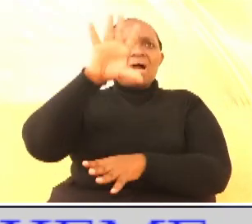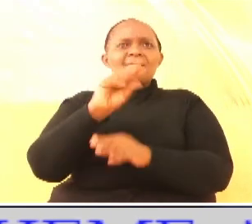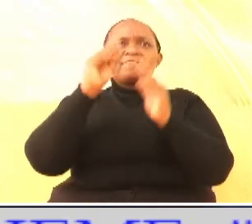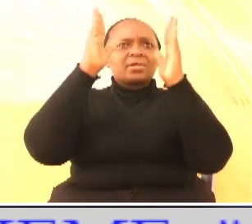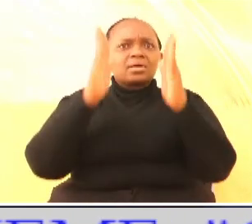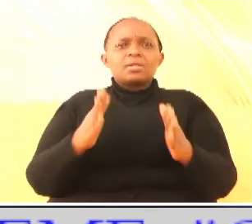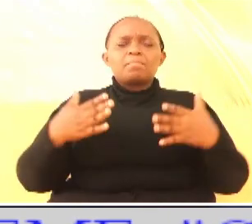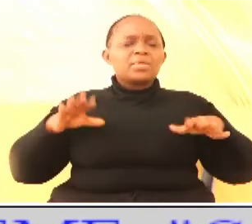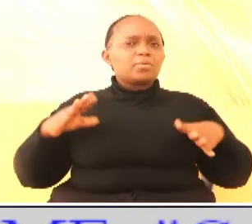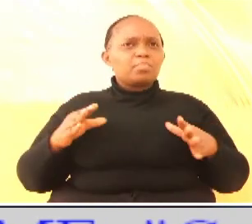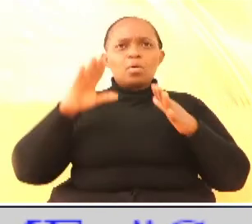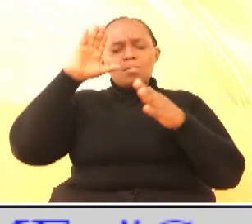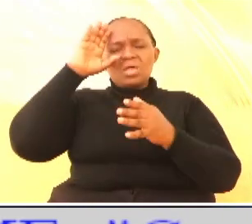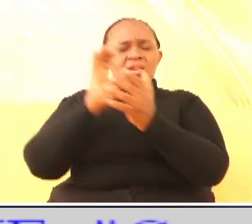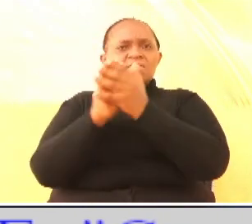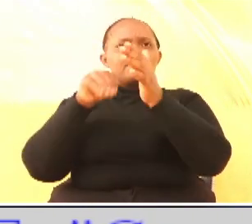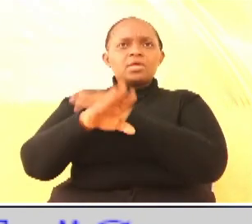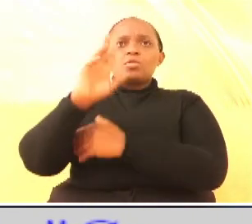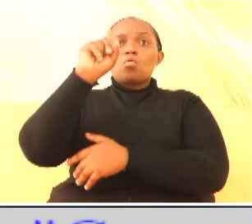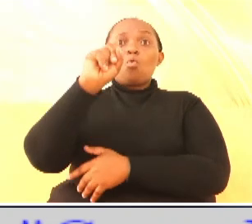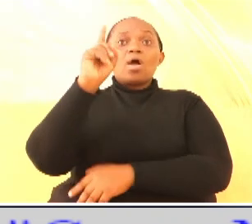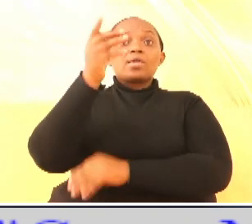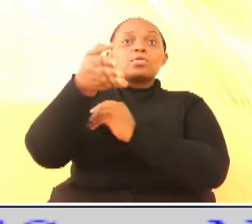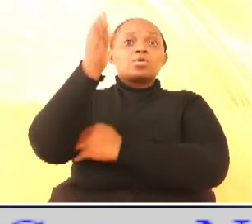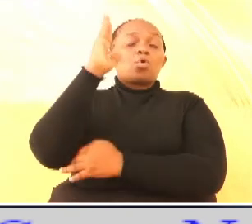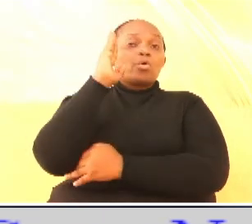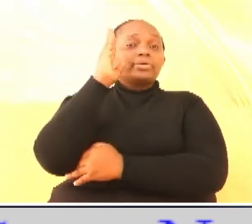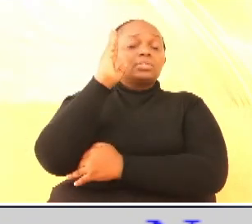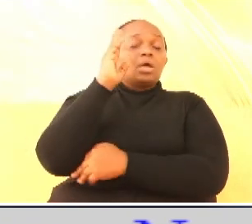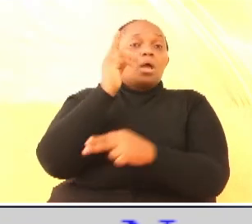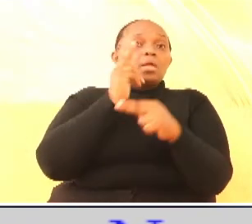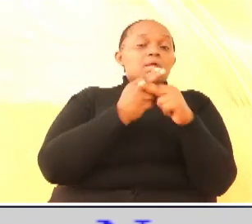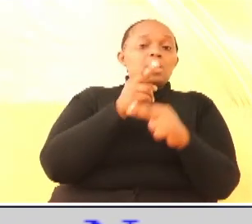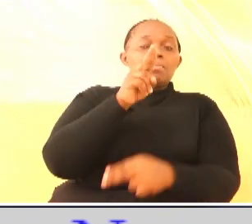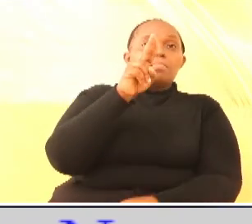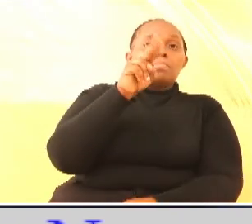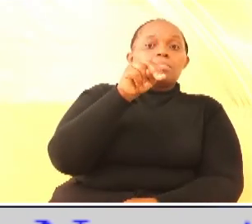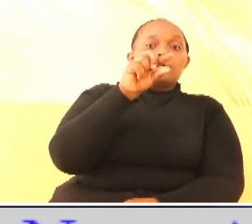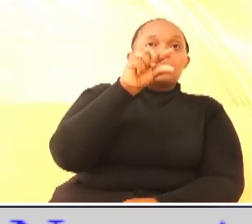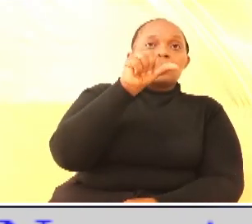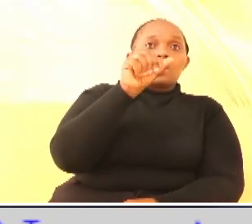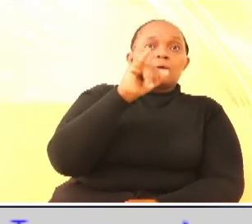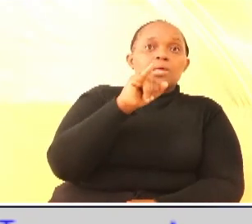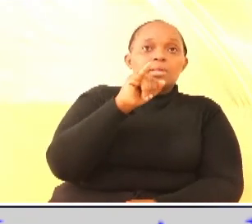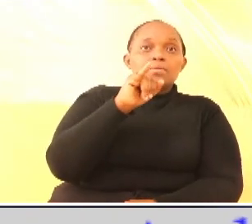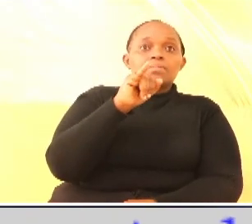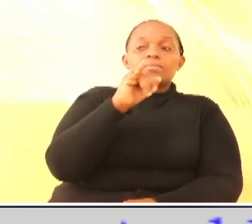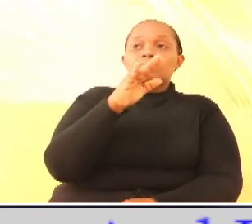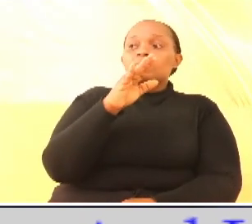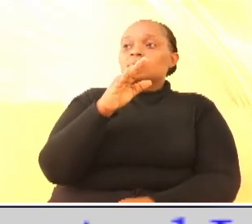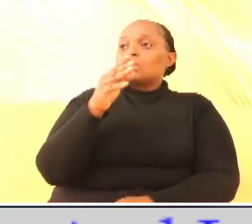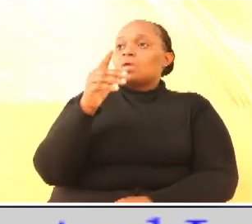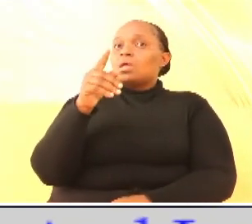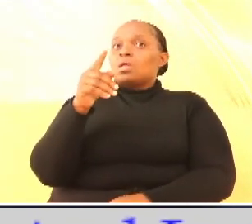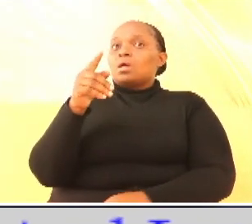God. Na hata Wakikuyu wanaitwa Ngai. Wamasai anaitwa